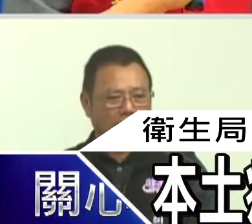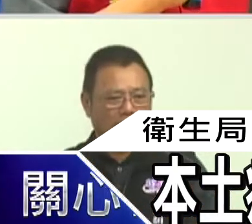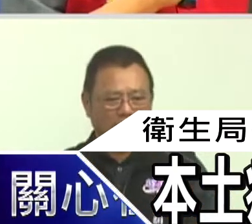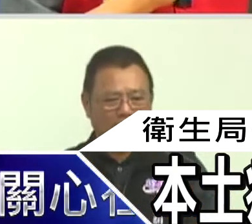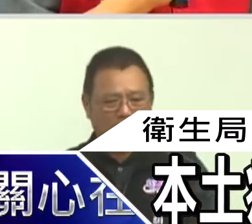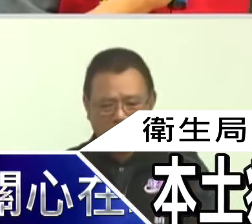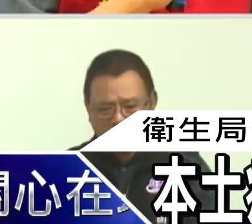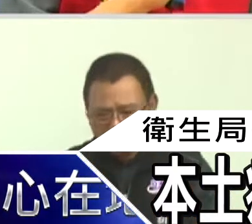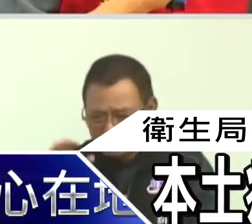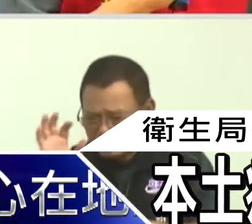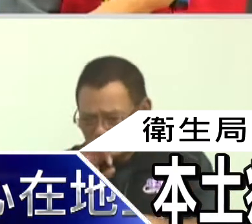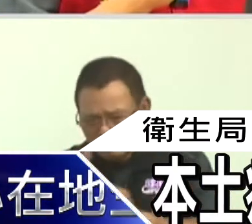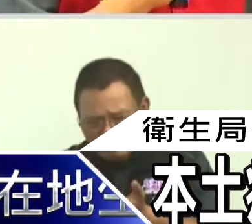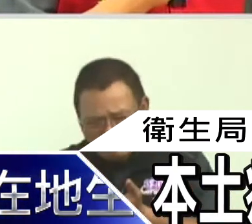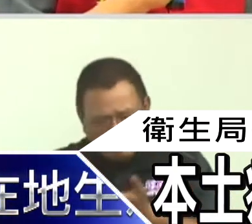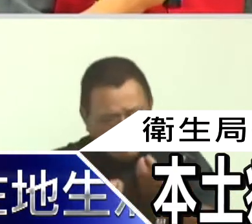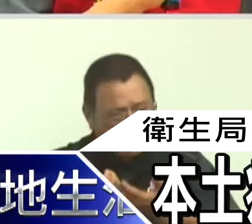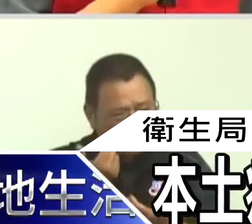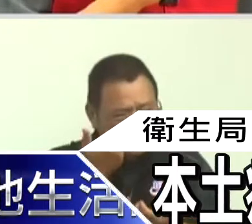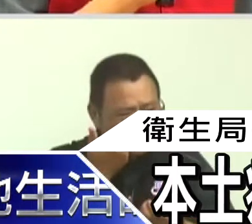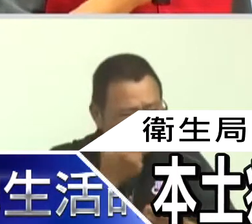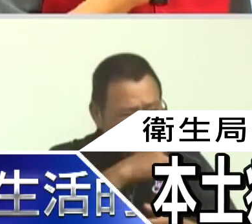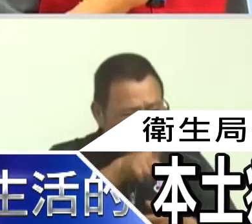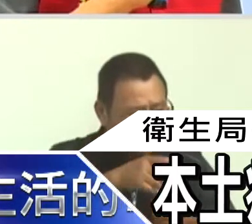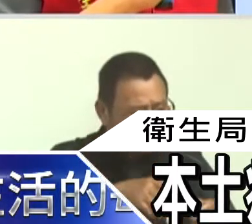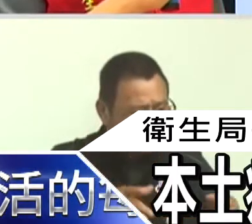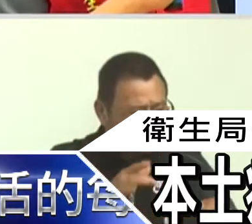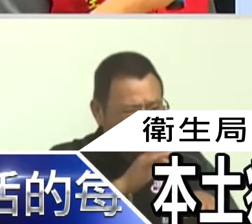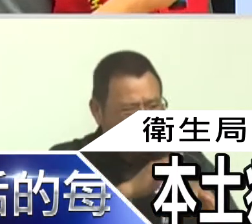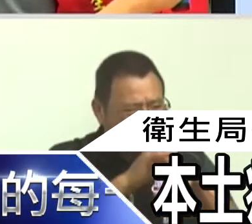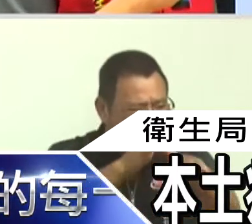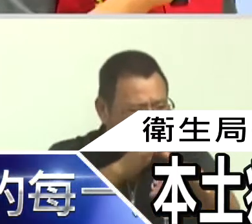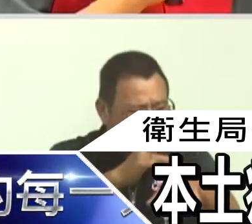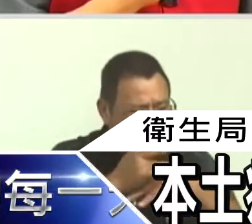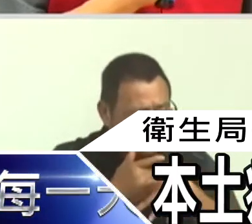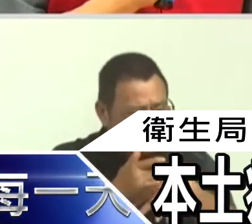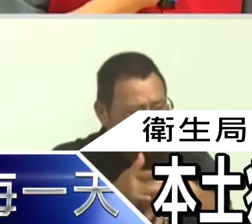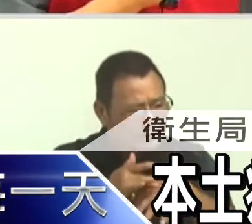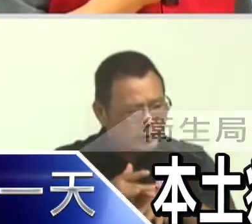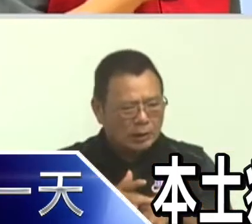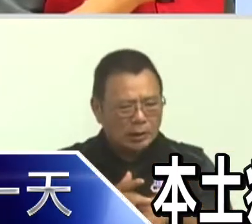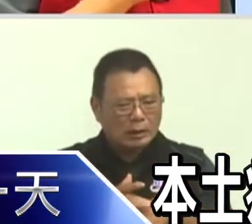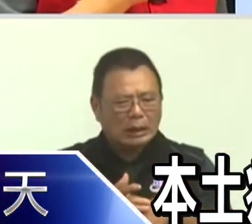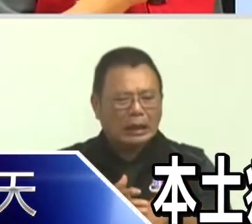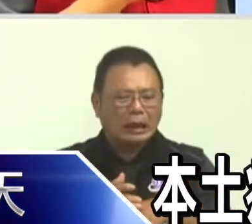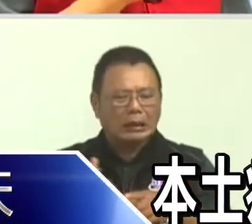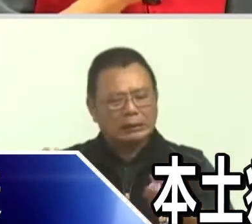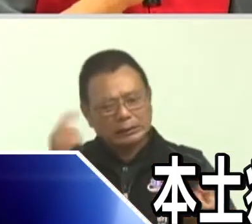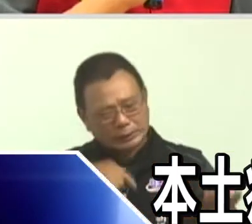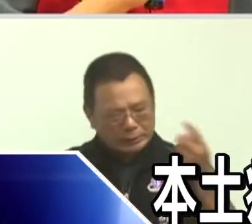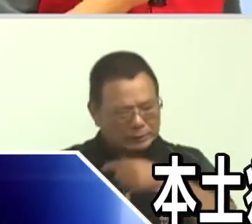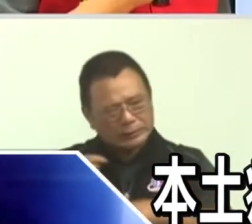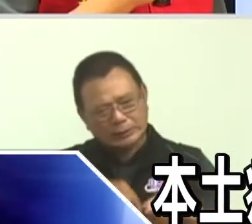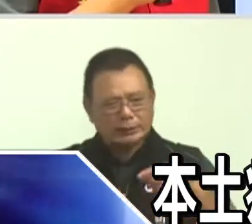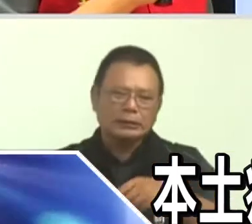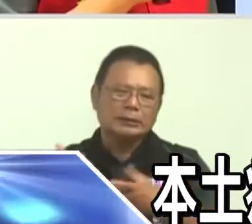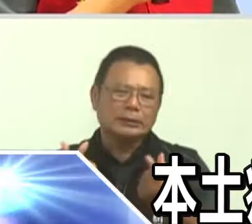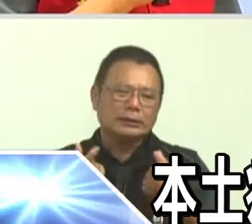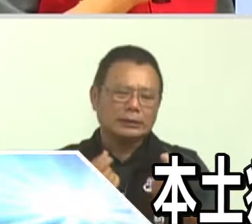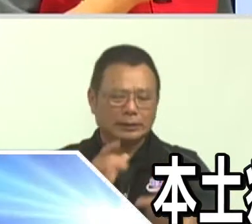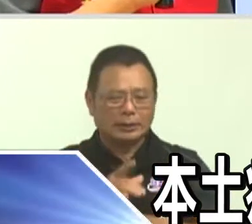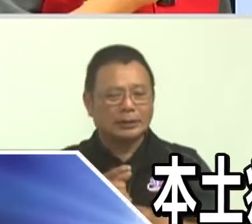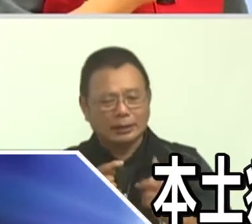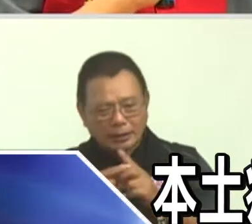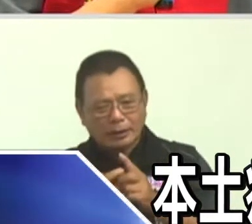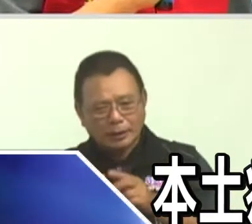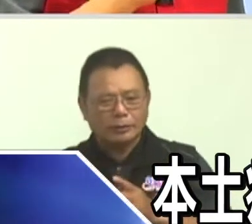没办法从这里面去区分谁跟谁打牌传染的，因为他们有高度的重叠性，在不同的时间跟不